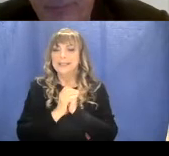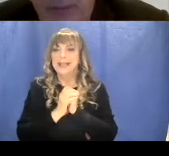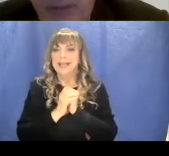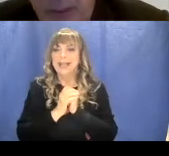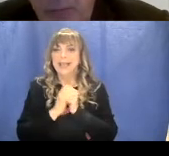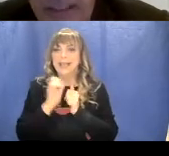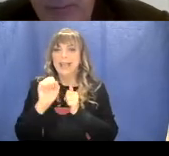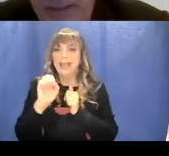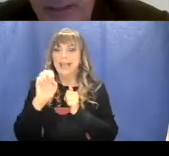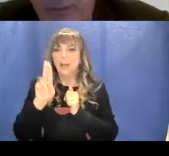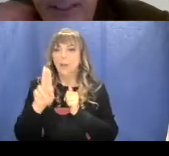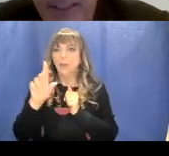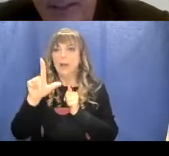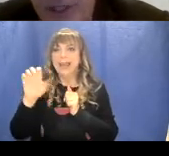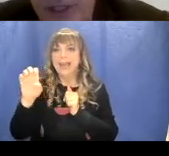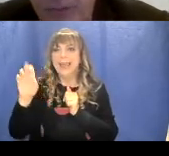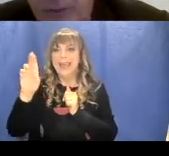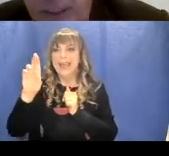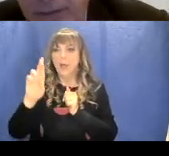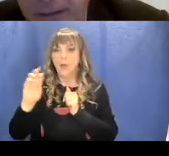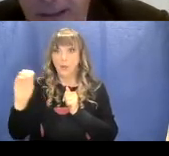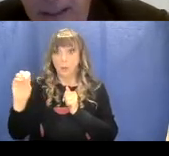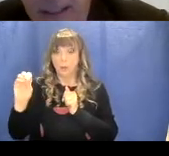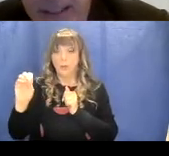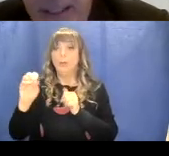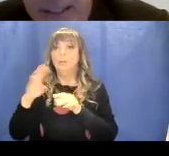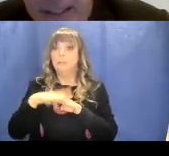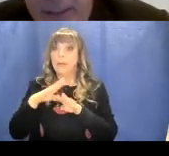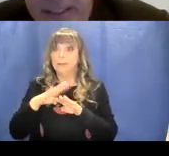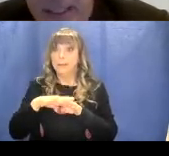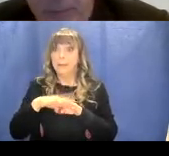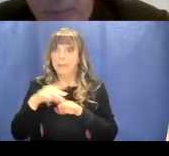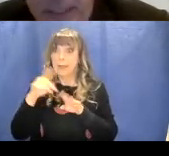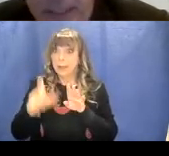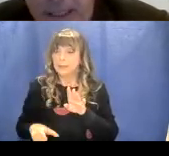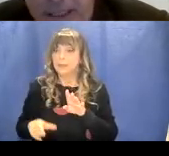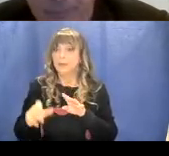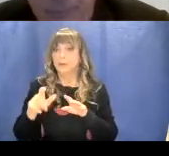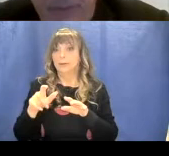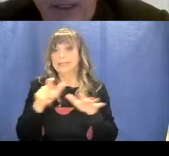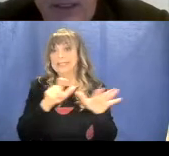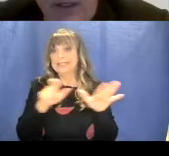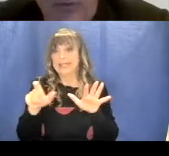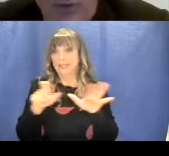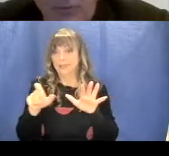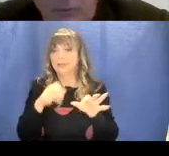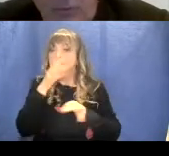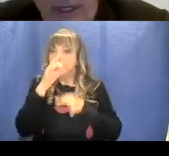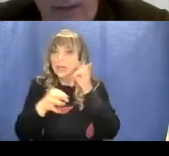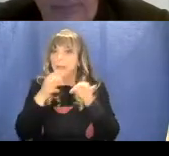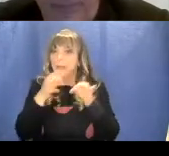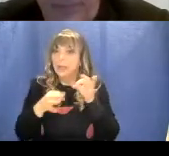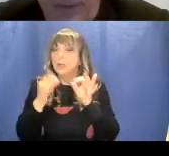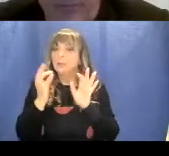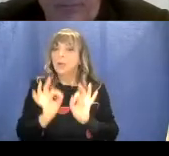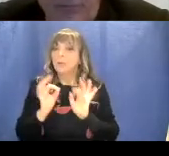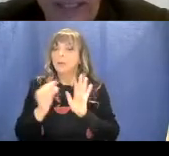e all era un matematico del 700 che descrisse questa proprietà qualunque